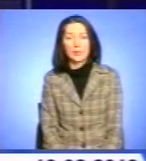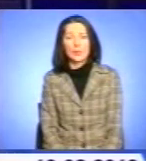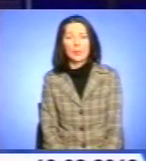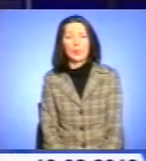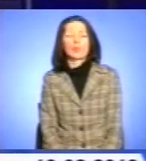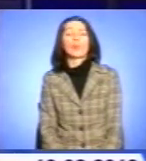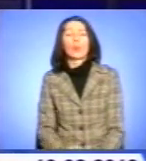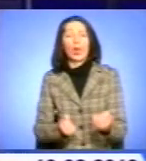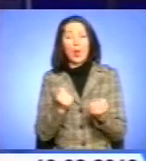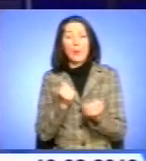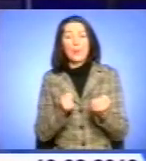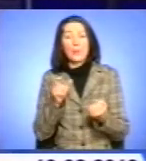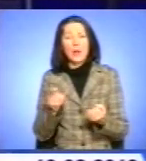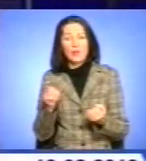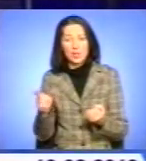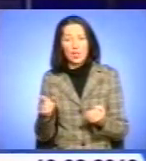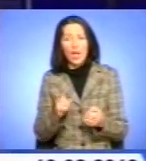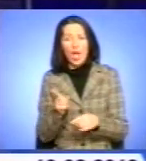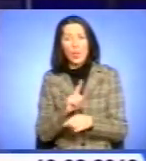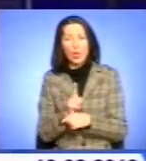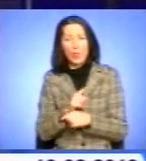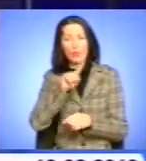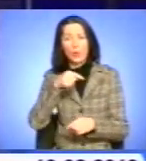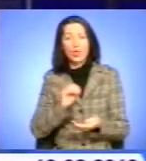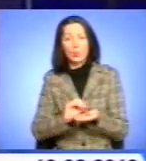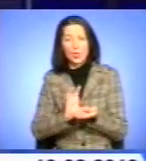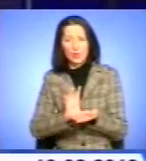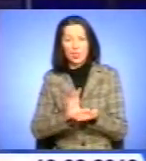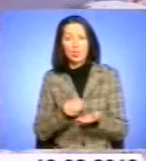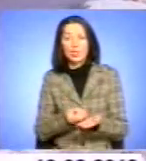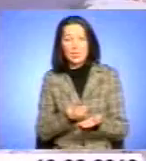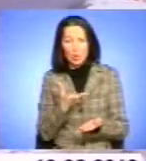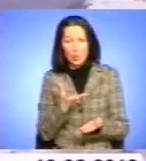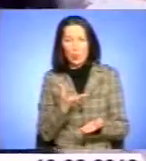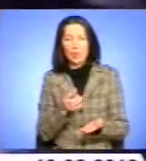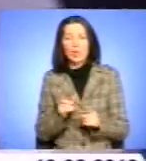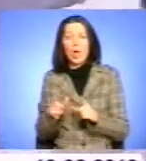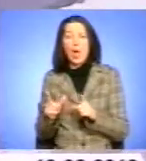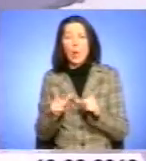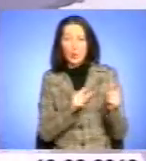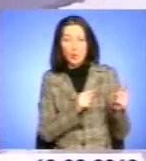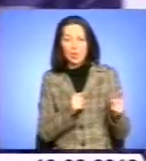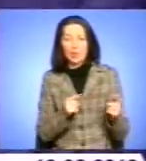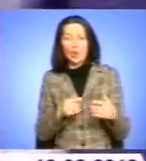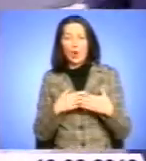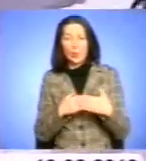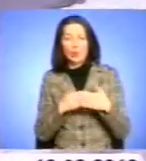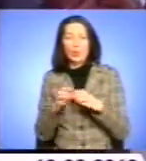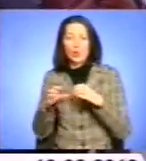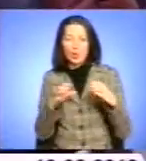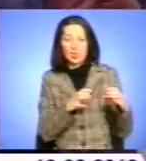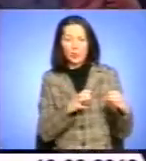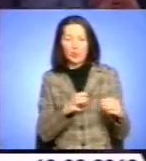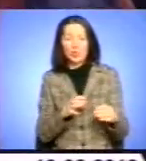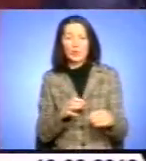Перевізники Тернополя вимагають підвищити ціни на проїзд у громадському транспорті. Виконавчий комітет Тернопільської міської ради 4 лютого цього